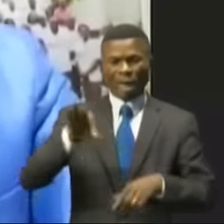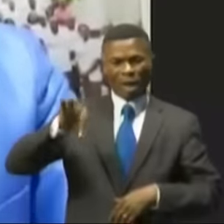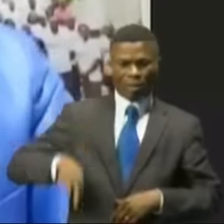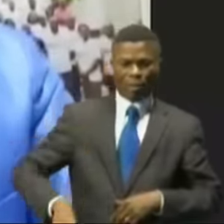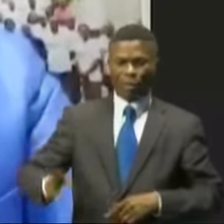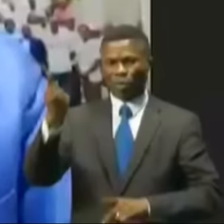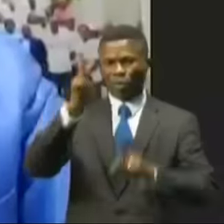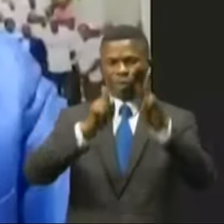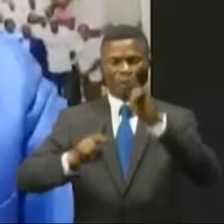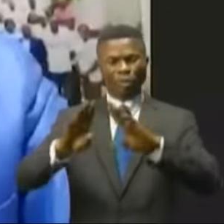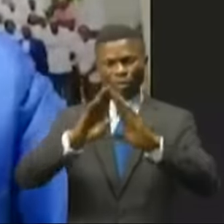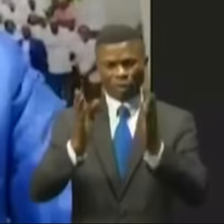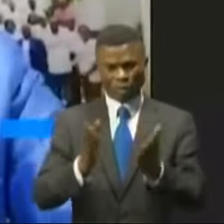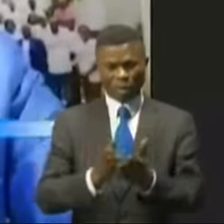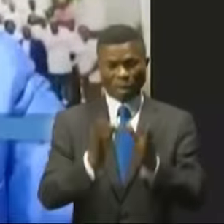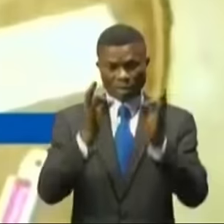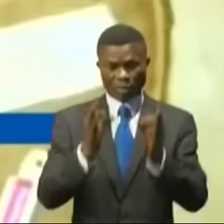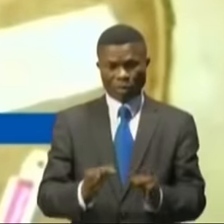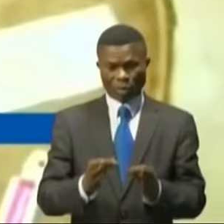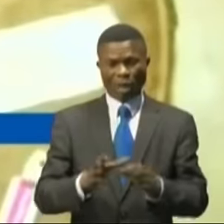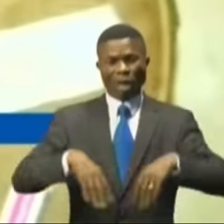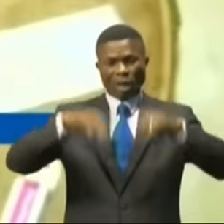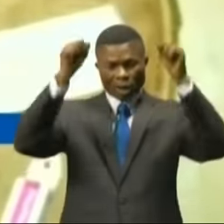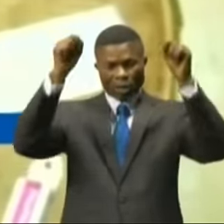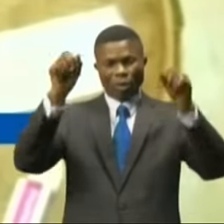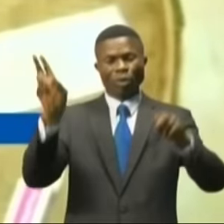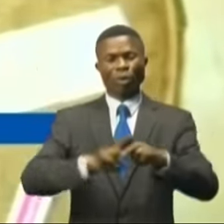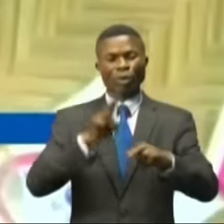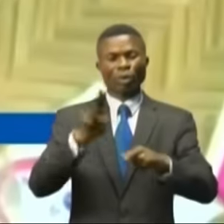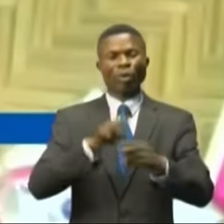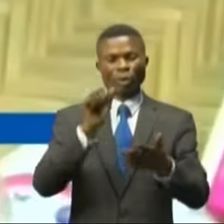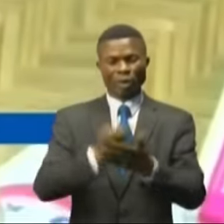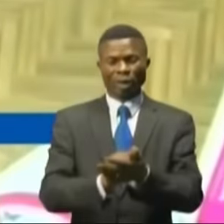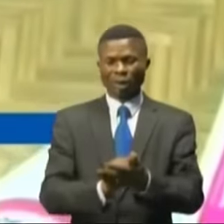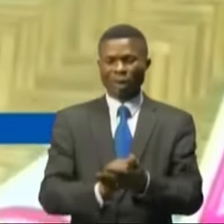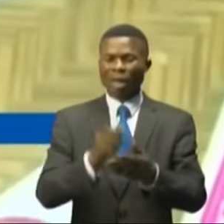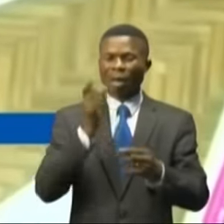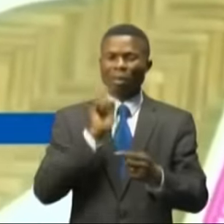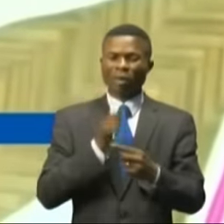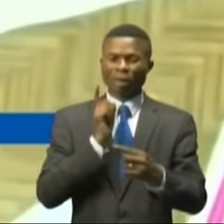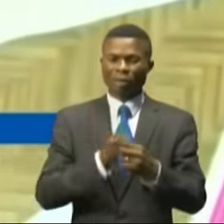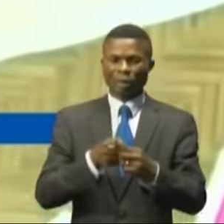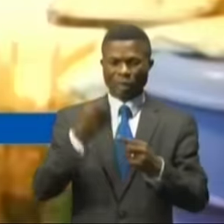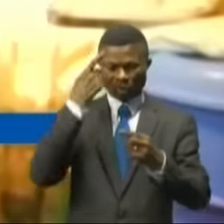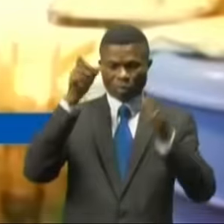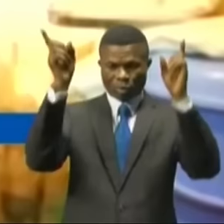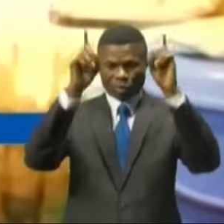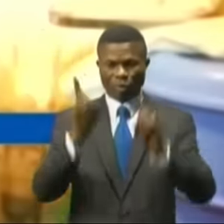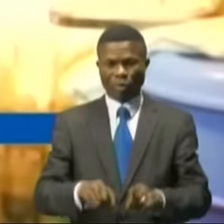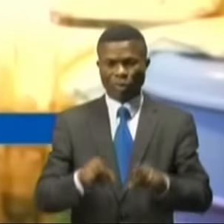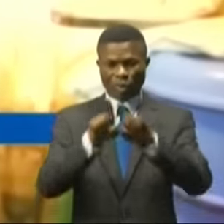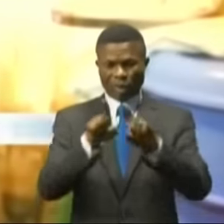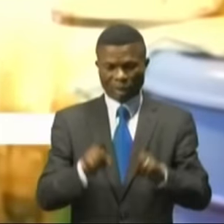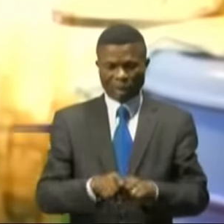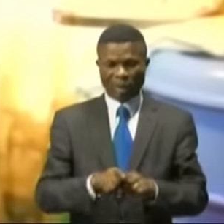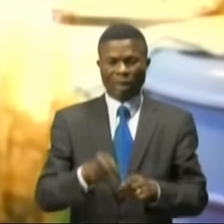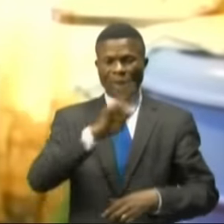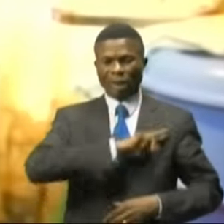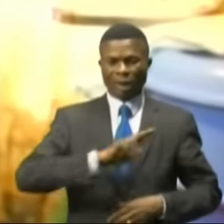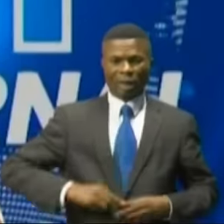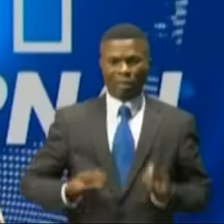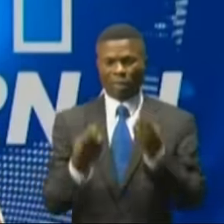des populations, mais leur adoption et application restent un défi pour l'Afrique, y compris la